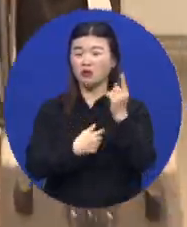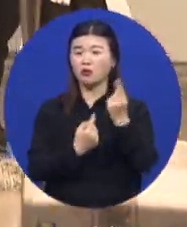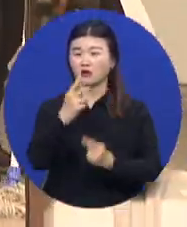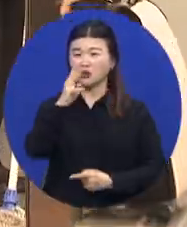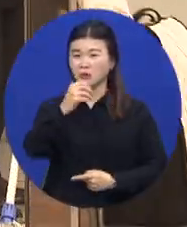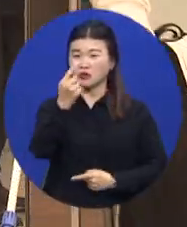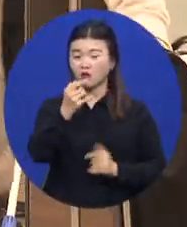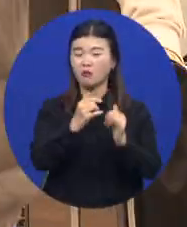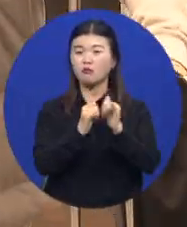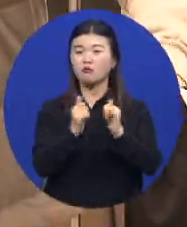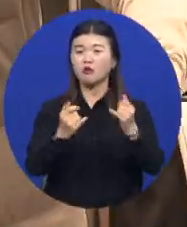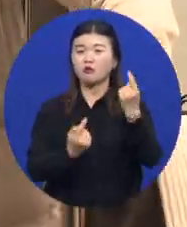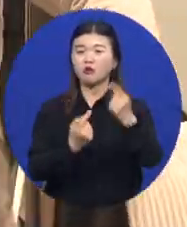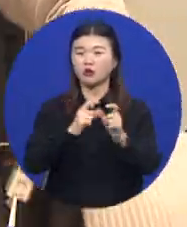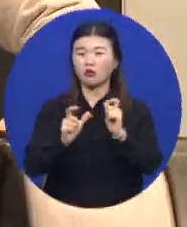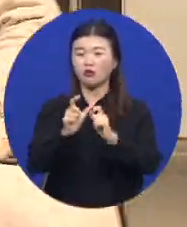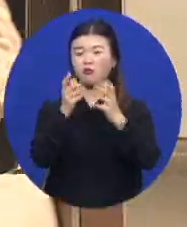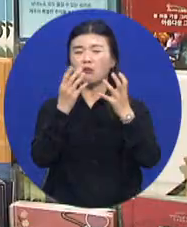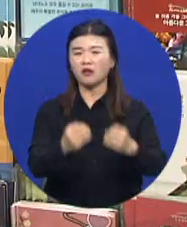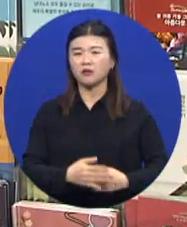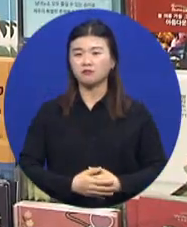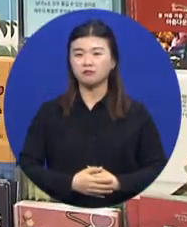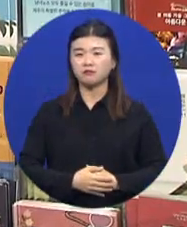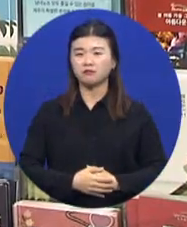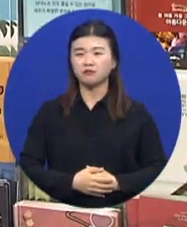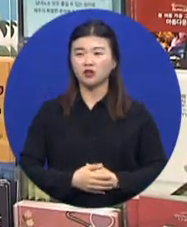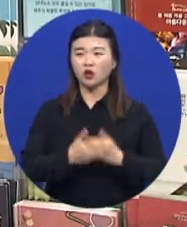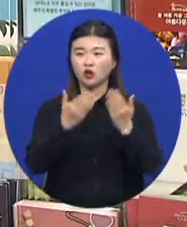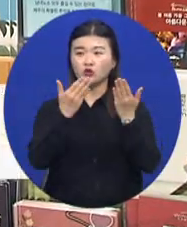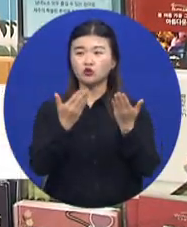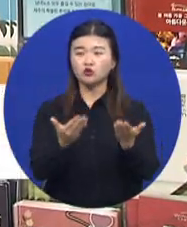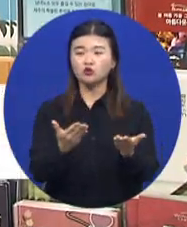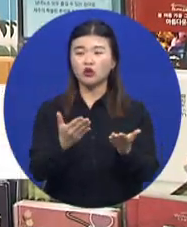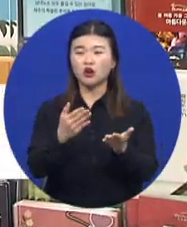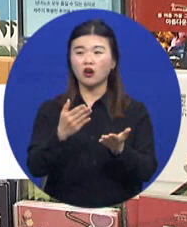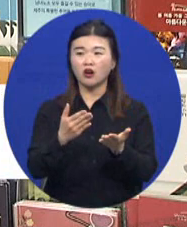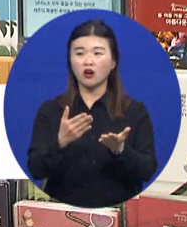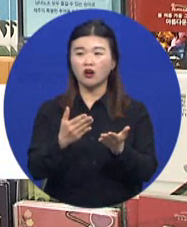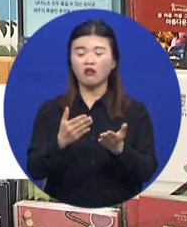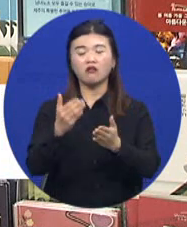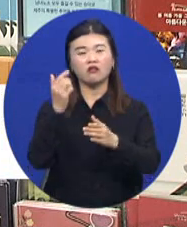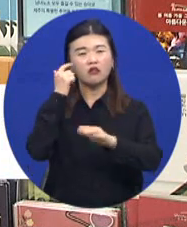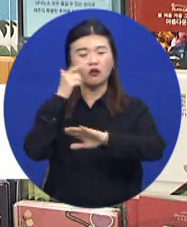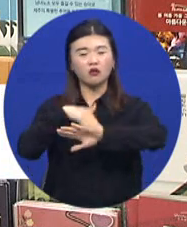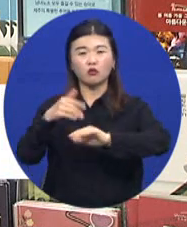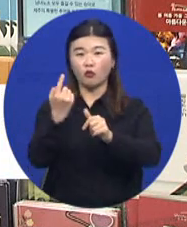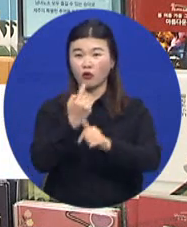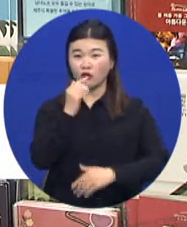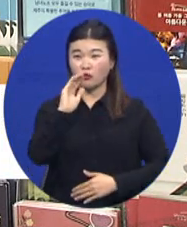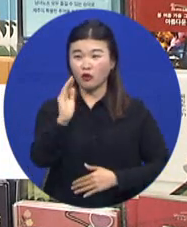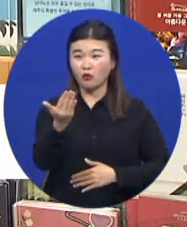3만 1천여 명보다도 많았습니다. 휴가차 계획을 잡았고 그래서